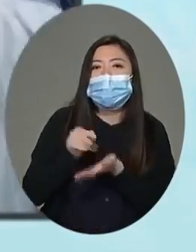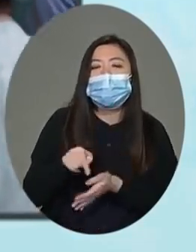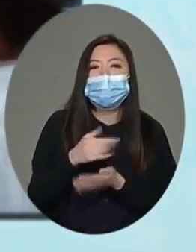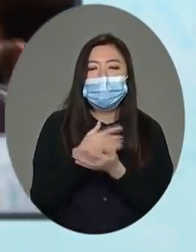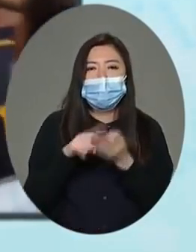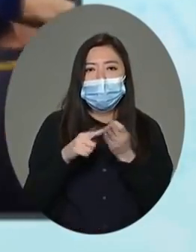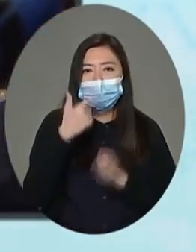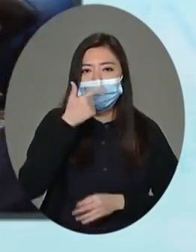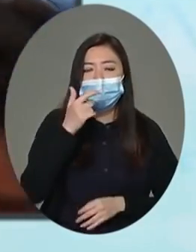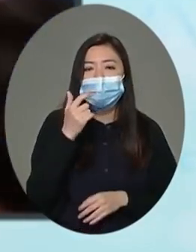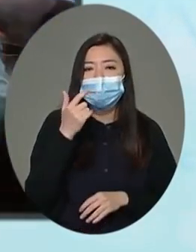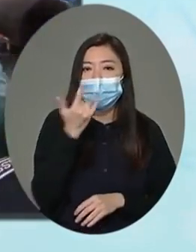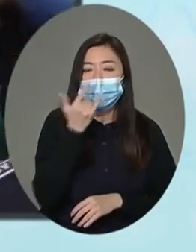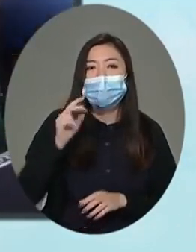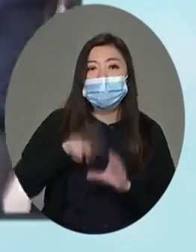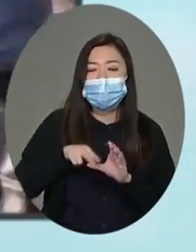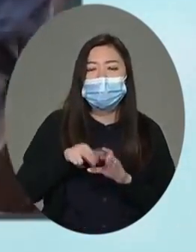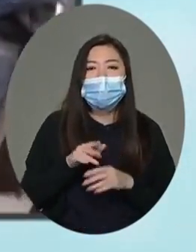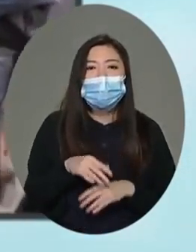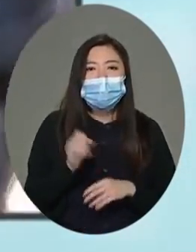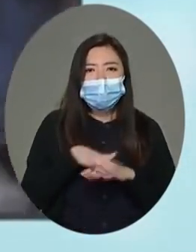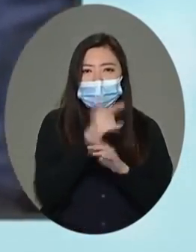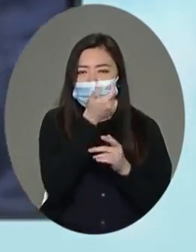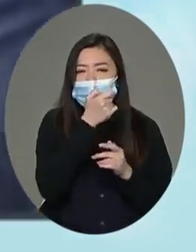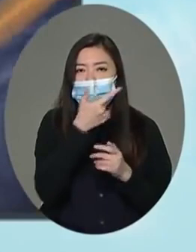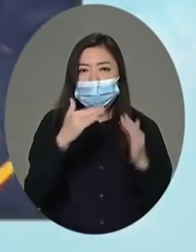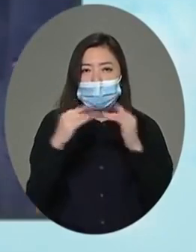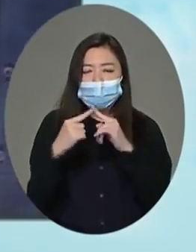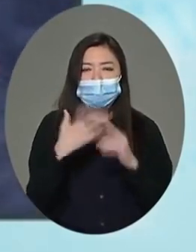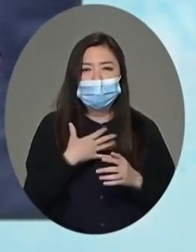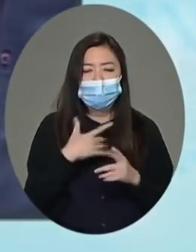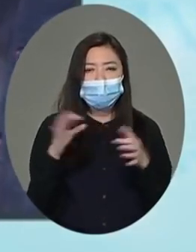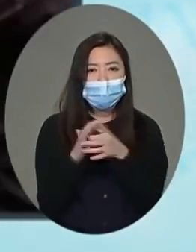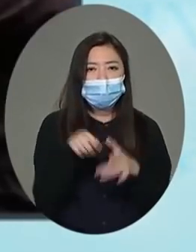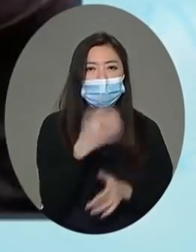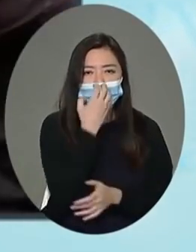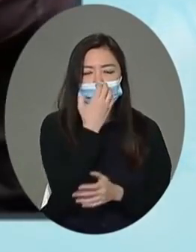在首都新德里街头，有病人家属为咗氧气供应争执。